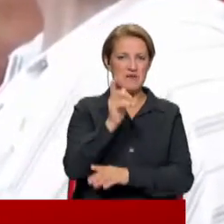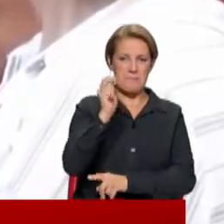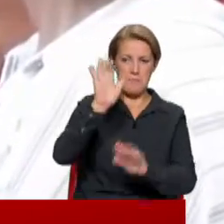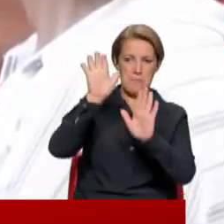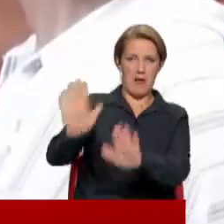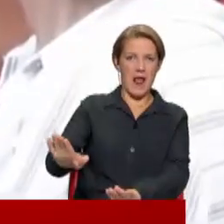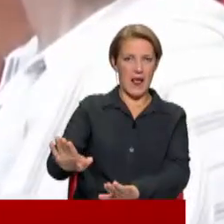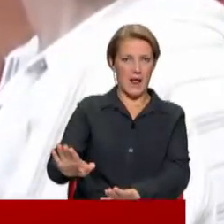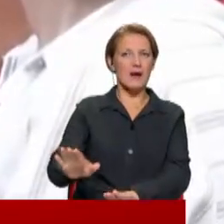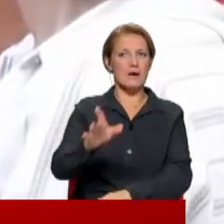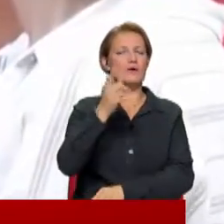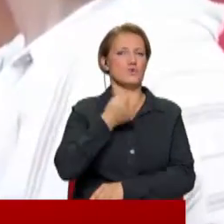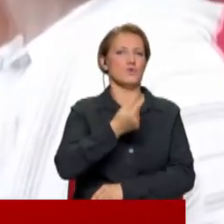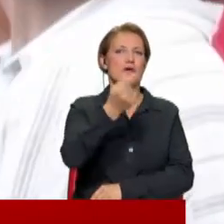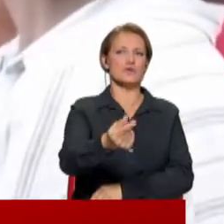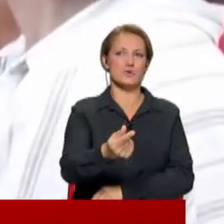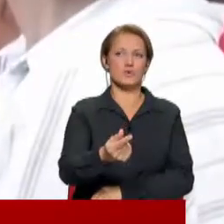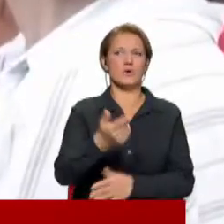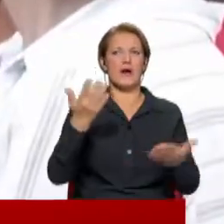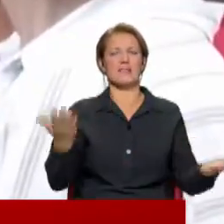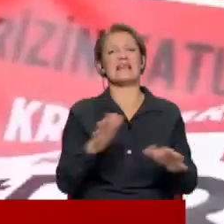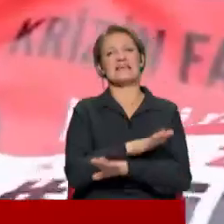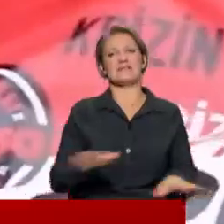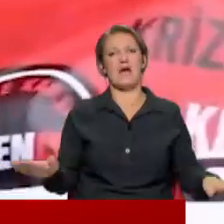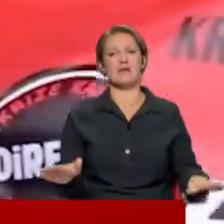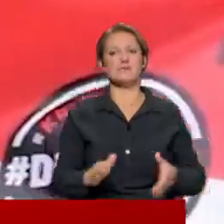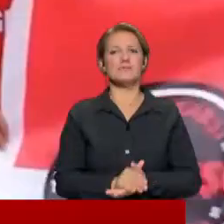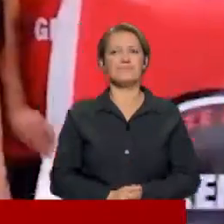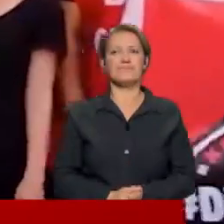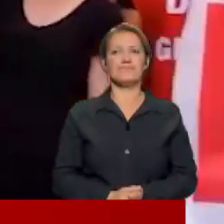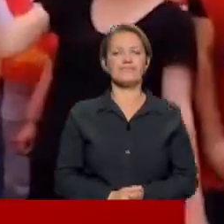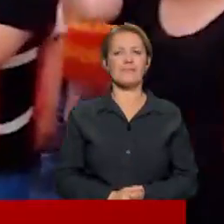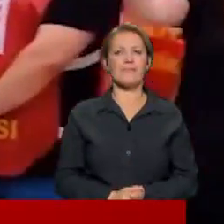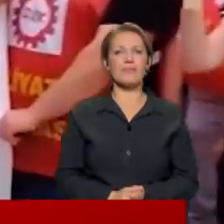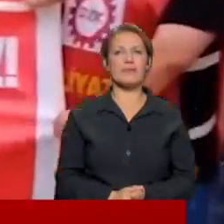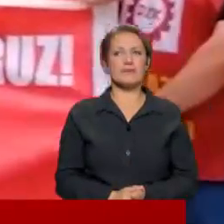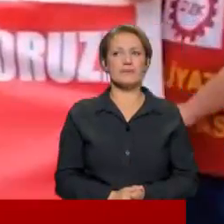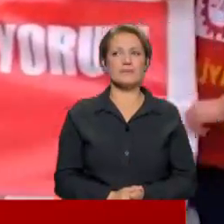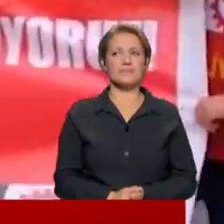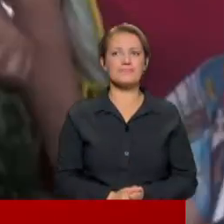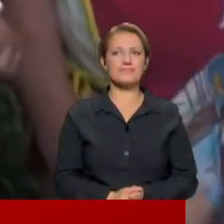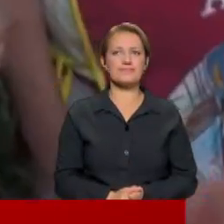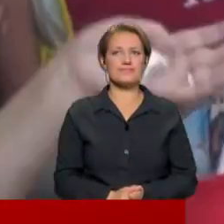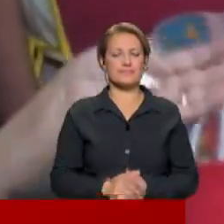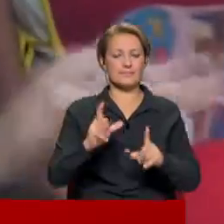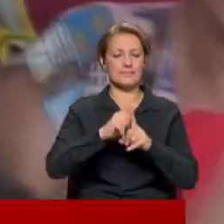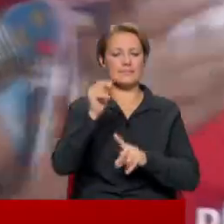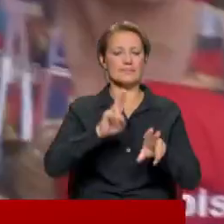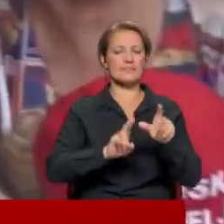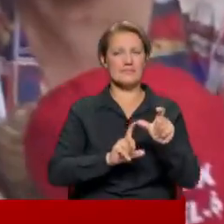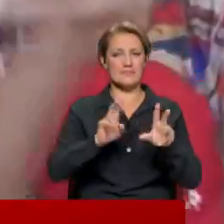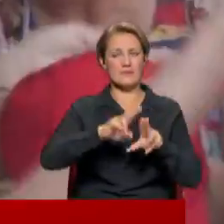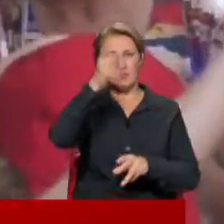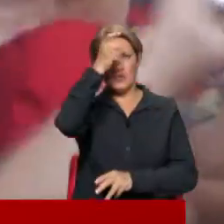mahkum edenleri uyarıyoruz. Artık yeter. Zamını al başına çal. DİSK Türkiye'nin dört